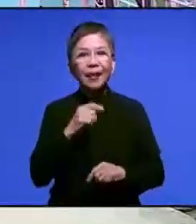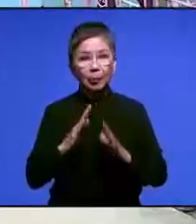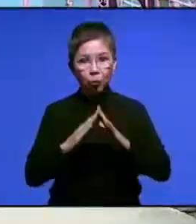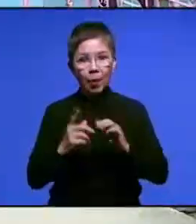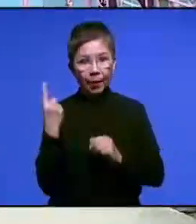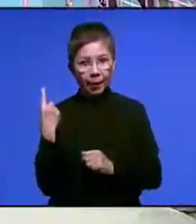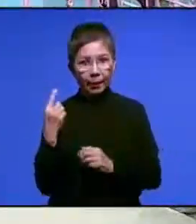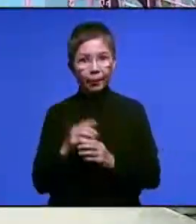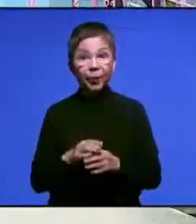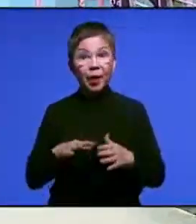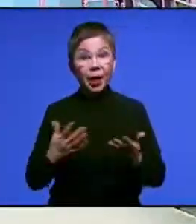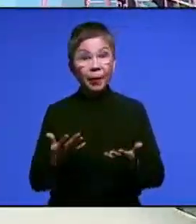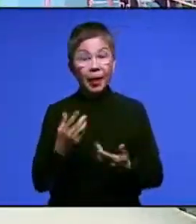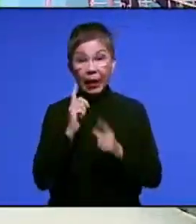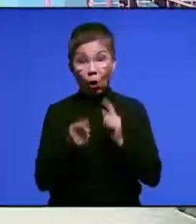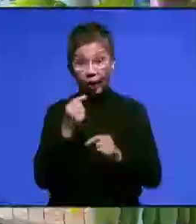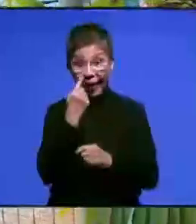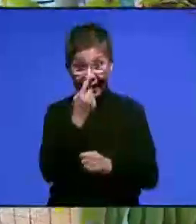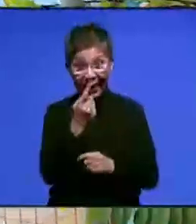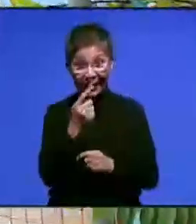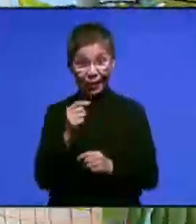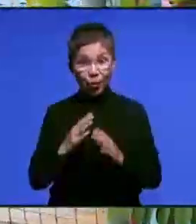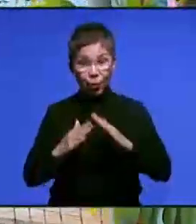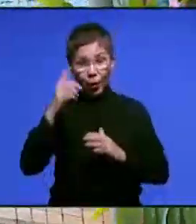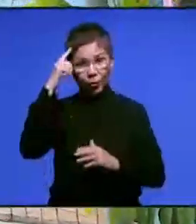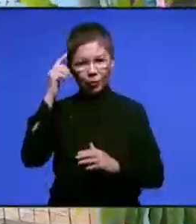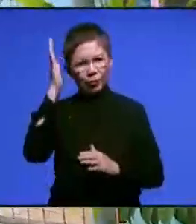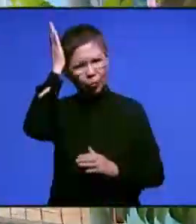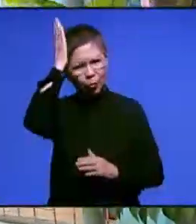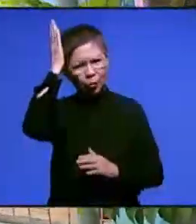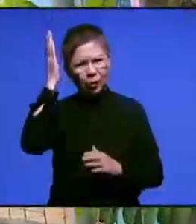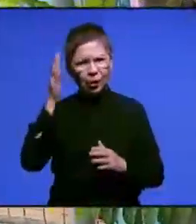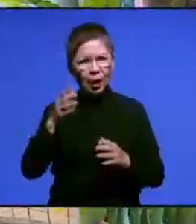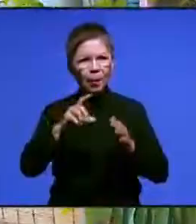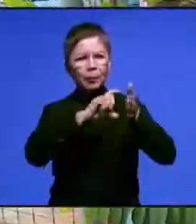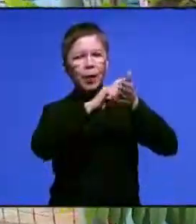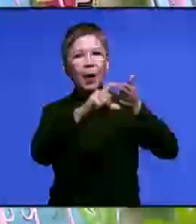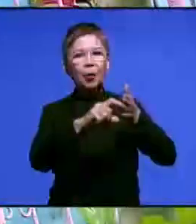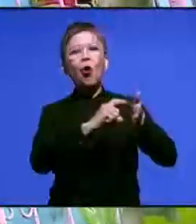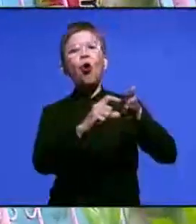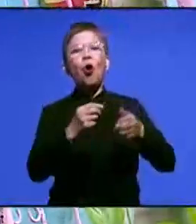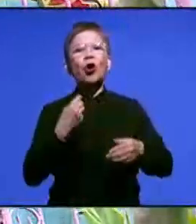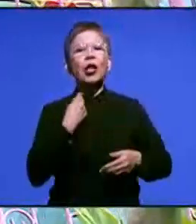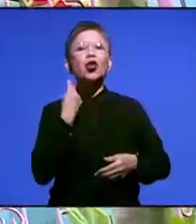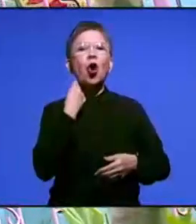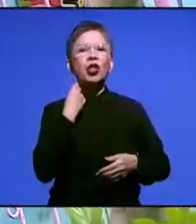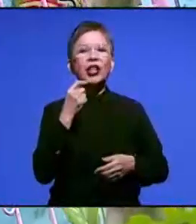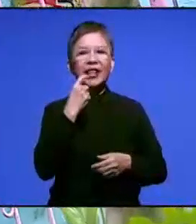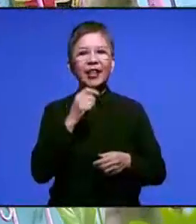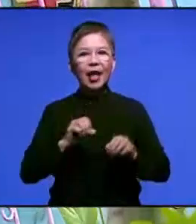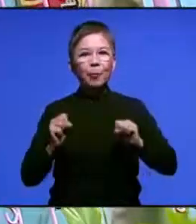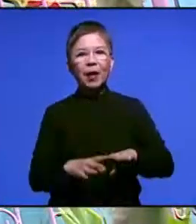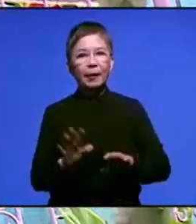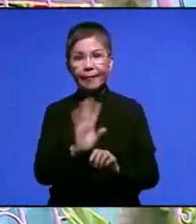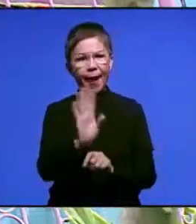rumah tersebut. Namun memang kalau misalkan kita lihat sekilas, ini tidak nampak adanya plang yang bertuliskan bahwa ia memang membuka